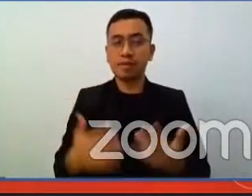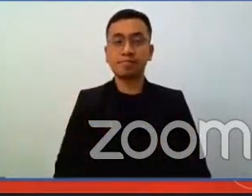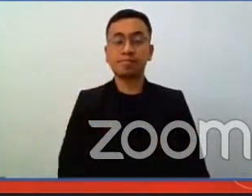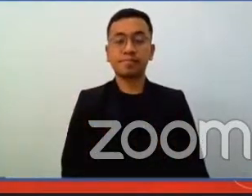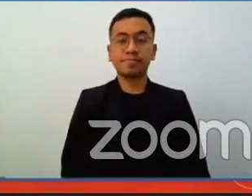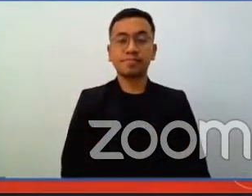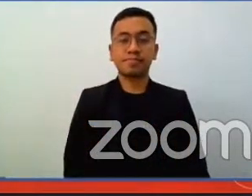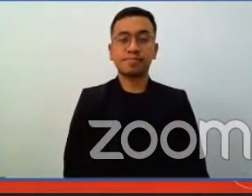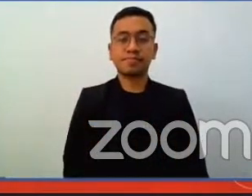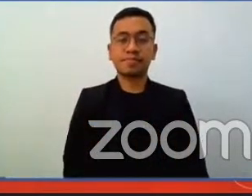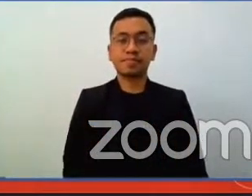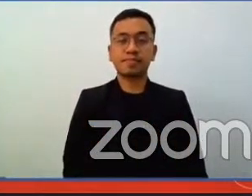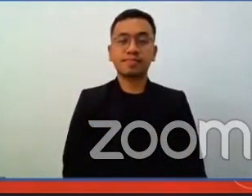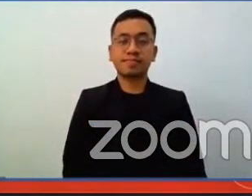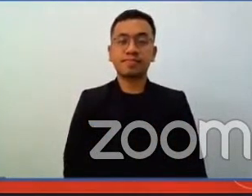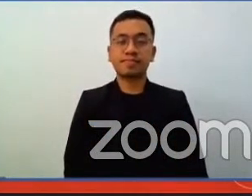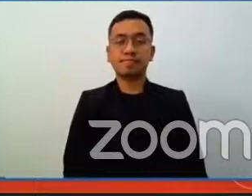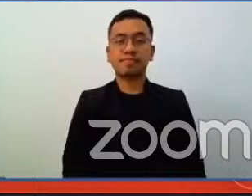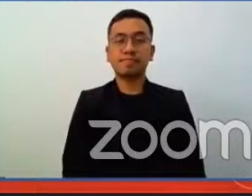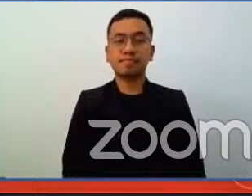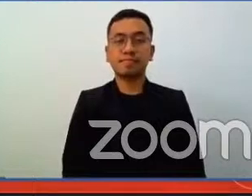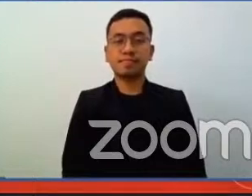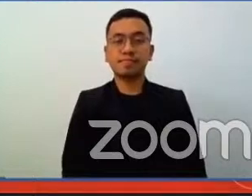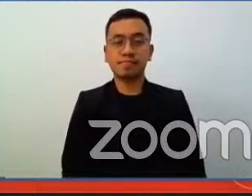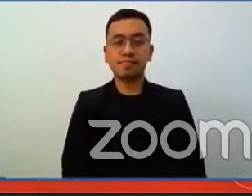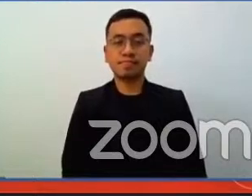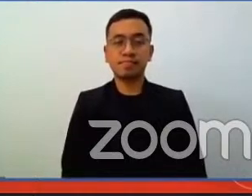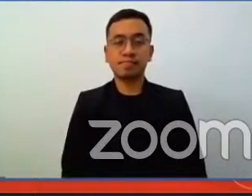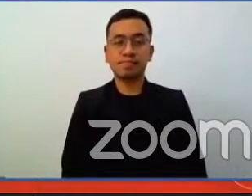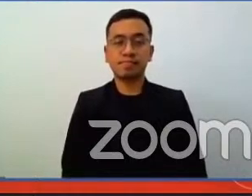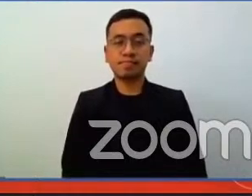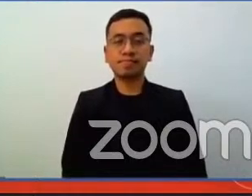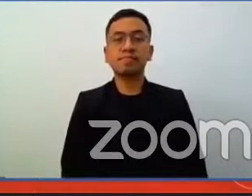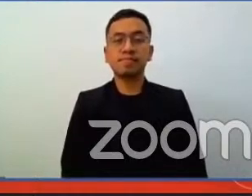menggunakan, apalagi di saat pandemik ini,